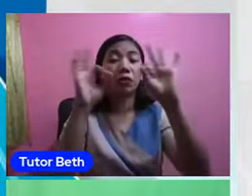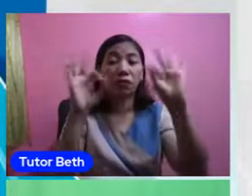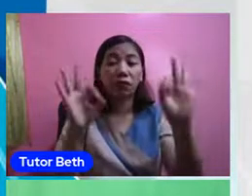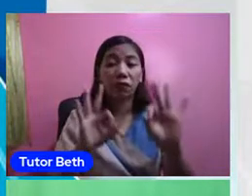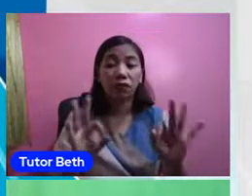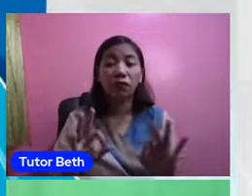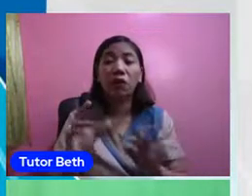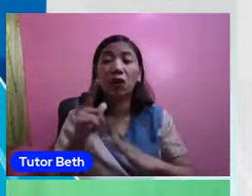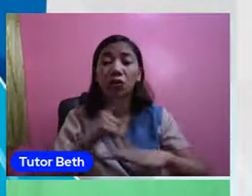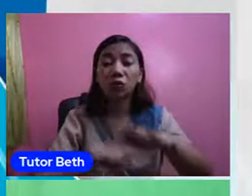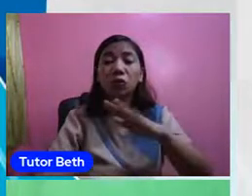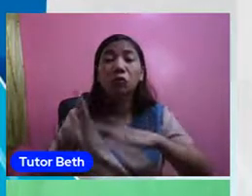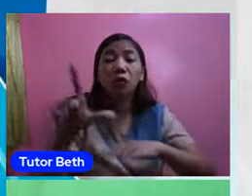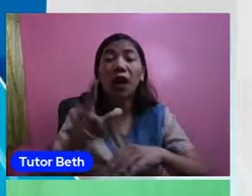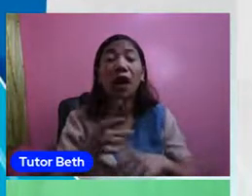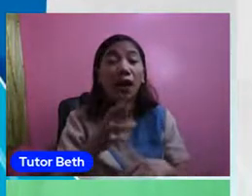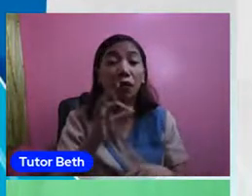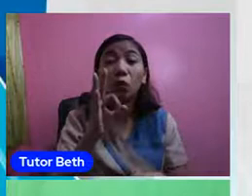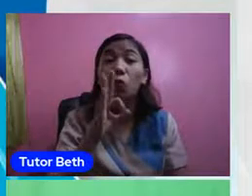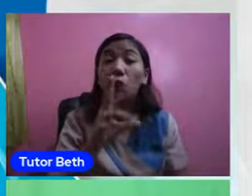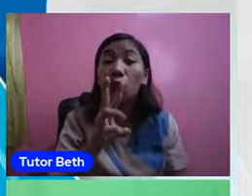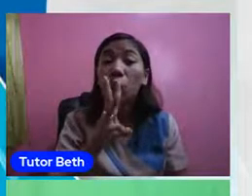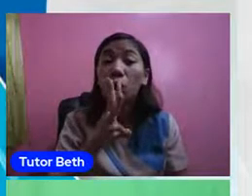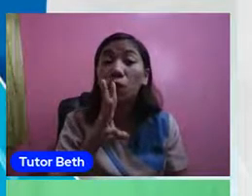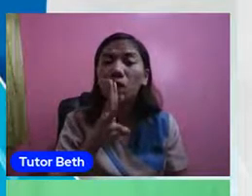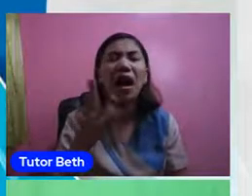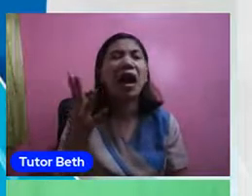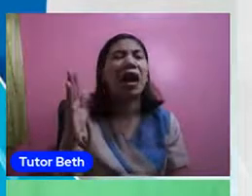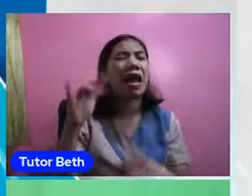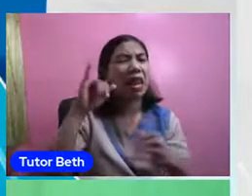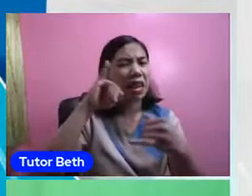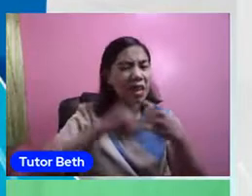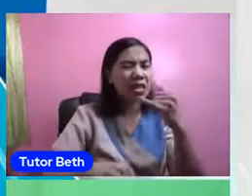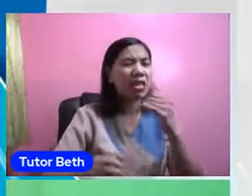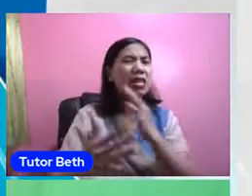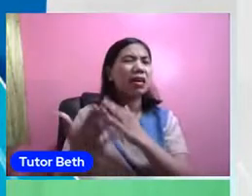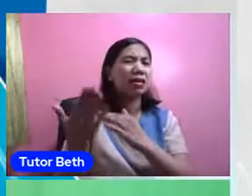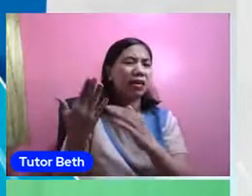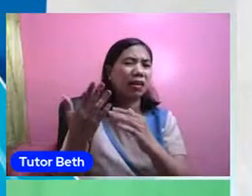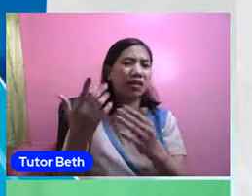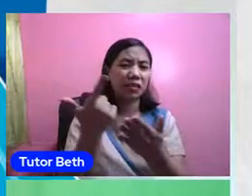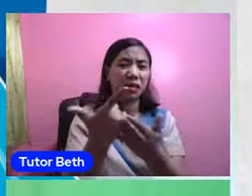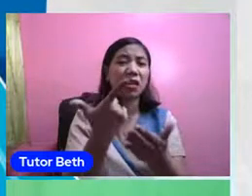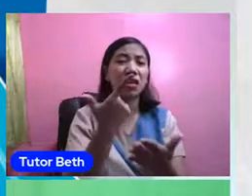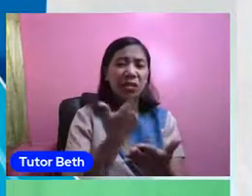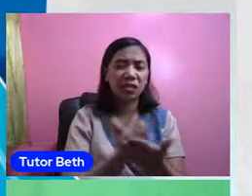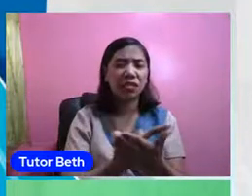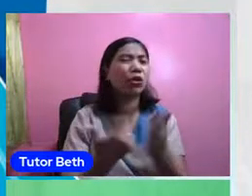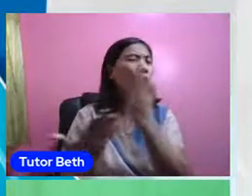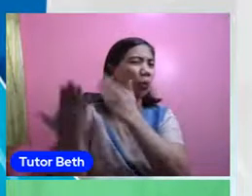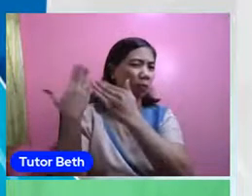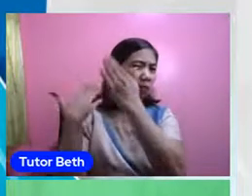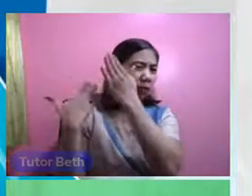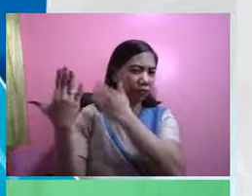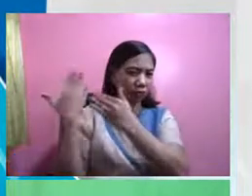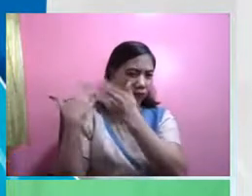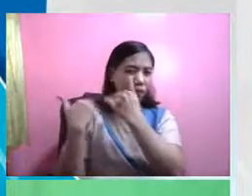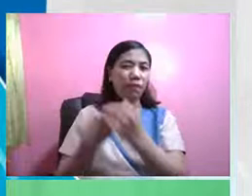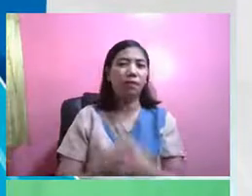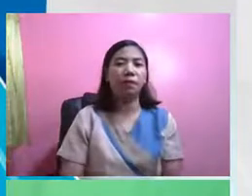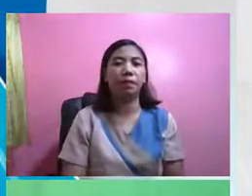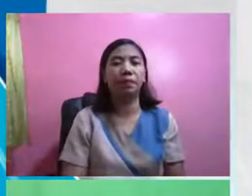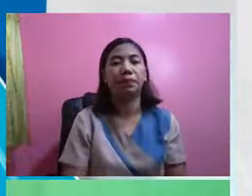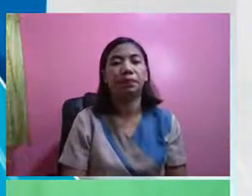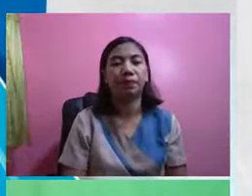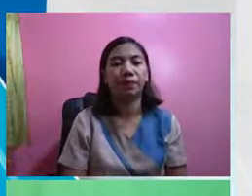Naaalala nyo ba? Ito yung last lesson nyo eh. Last, last lesson na tinuro ng teacher sa inyo. Tingnan natin kung may